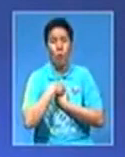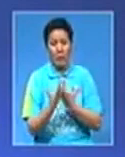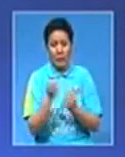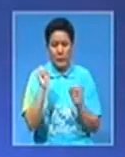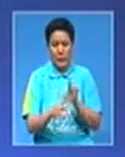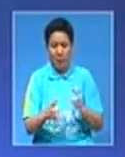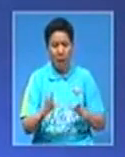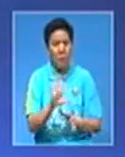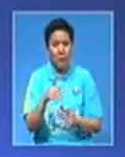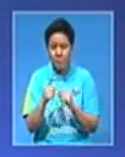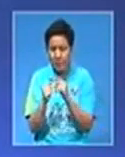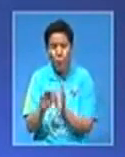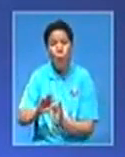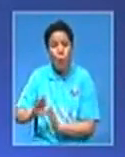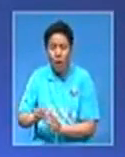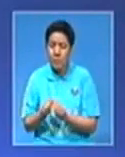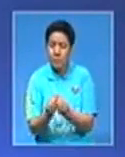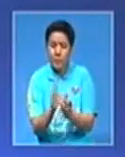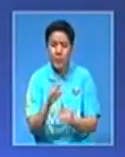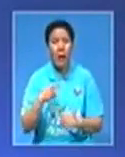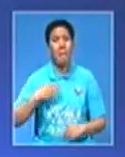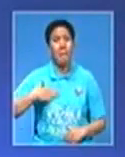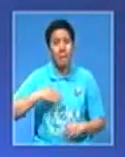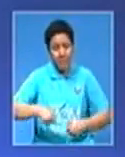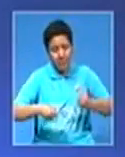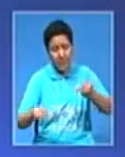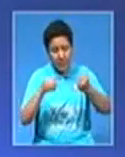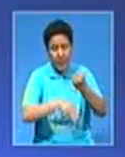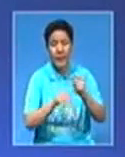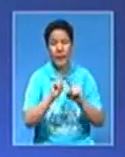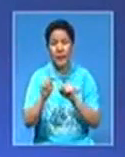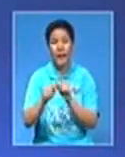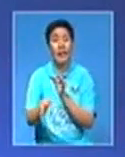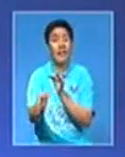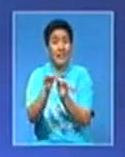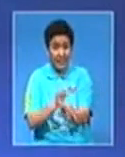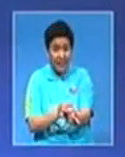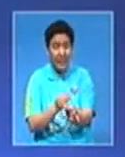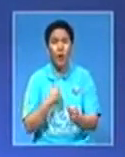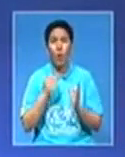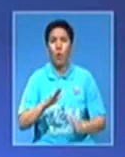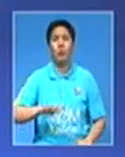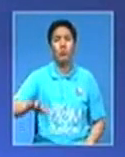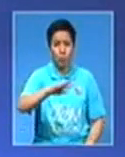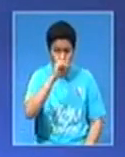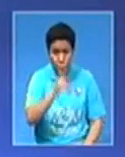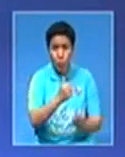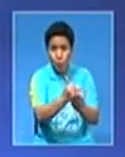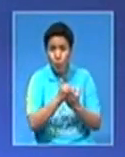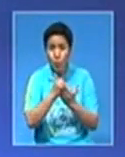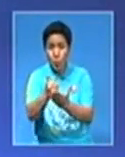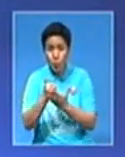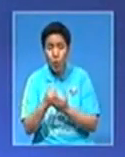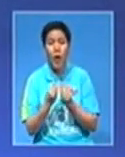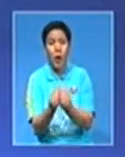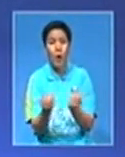ของบ้านเมืองอย่างจริงจังเริ่มจากเรื่องใกล้ตัวเพื่อเกิดผลอย่างยั่งยืนพี่น้องประชาชนก็ต้องช่วยกันนะครับสร้างความรู้ความเข้าใ